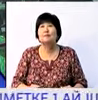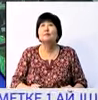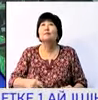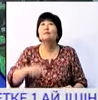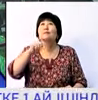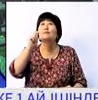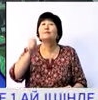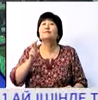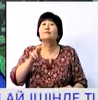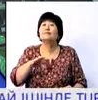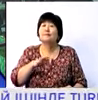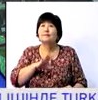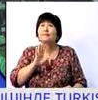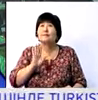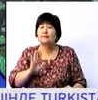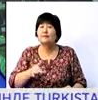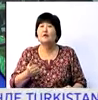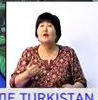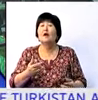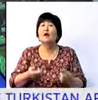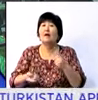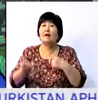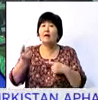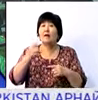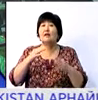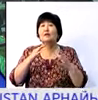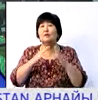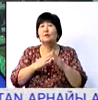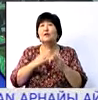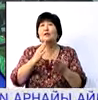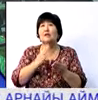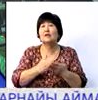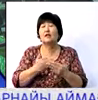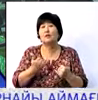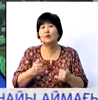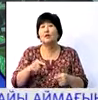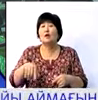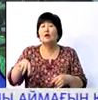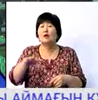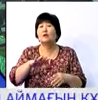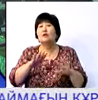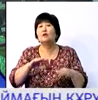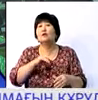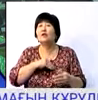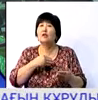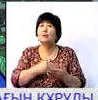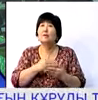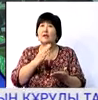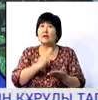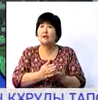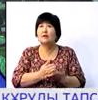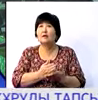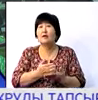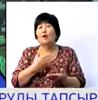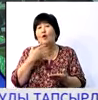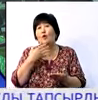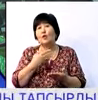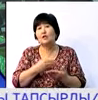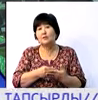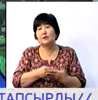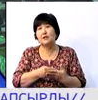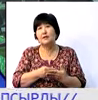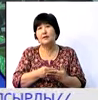кейін қайтып елге келіп, одан үшін де қызмет істегенбіз. Сол үшін